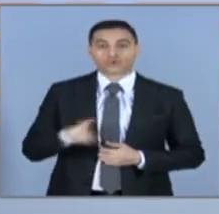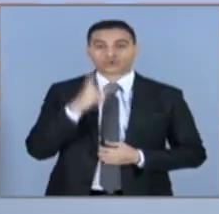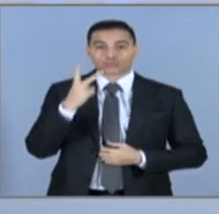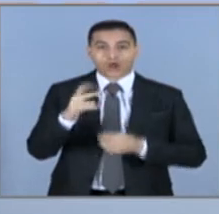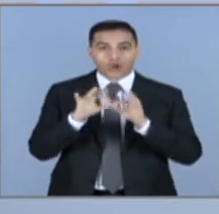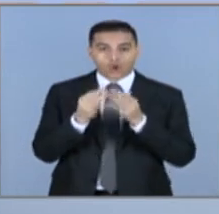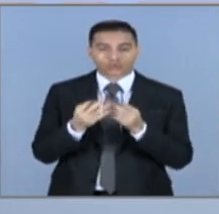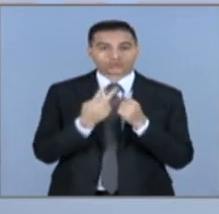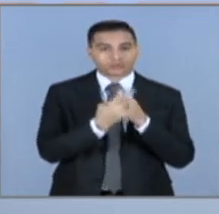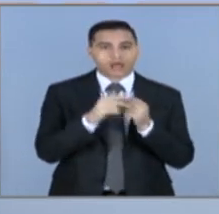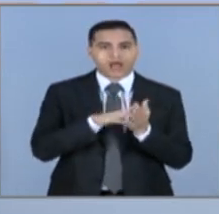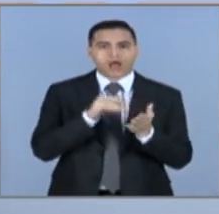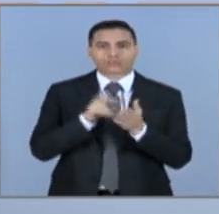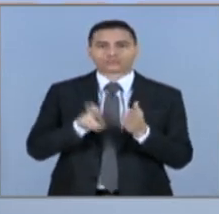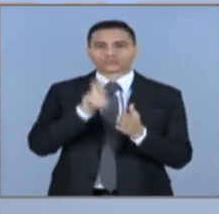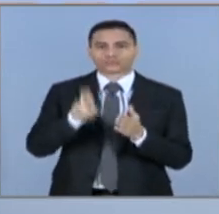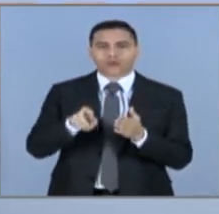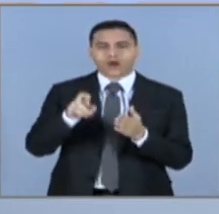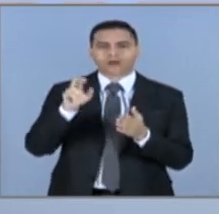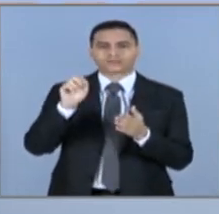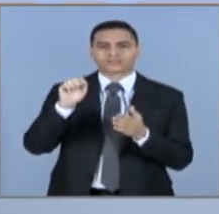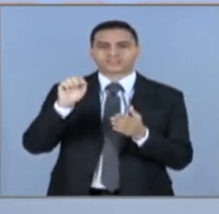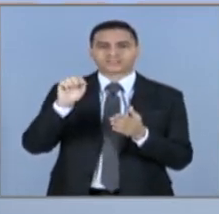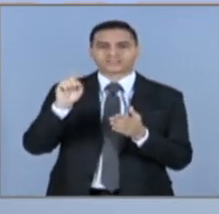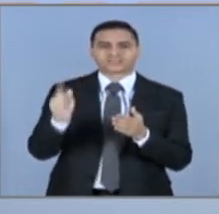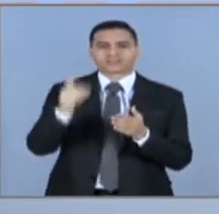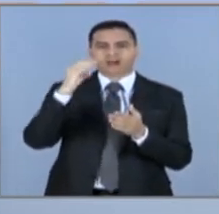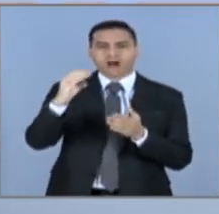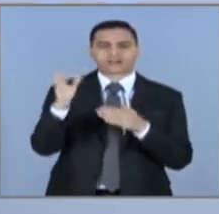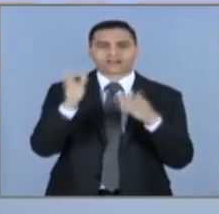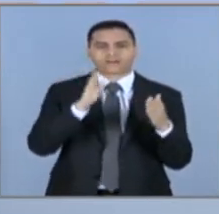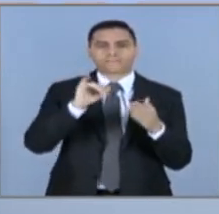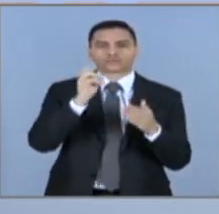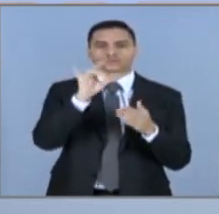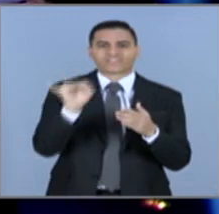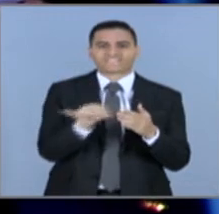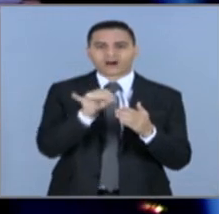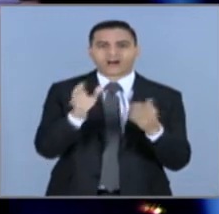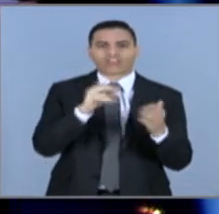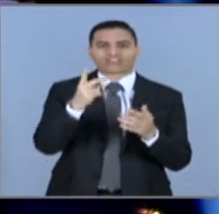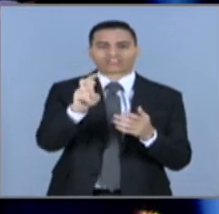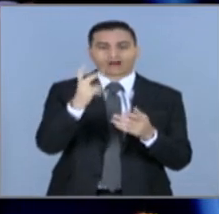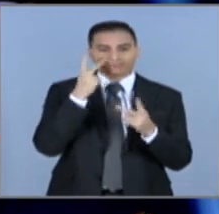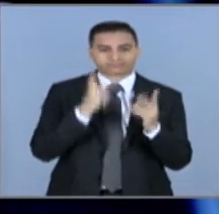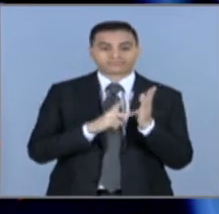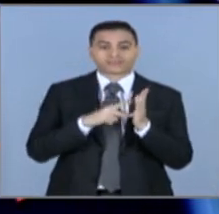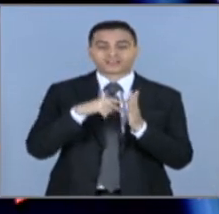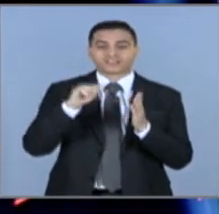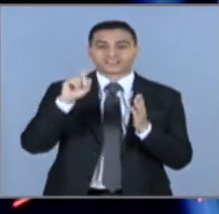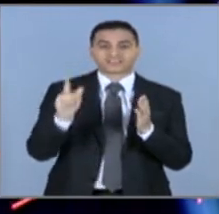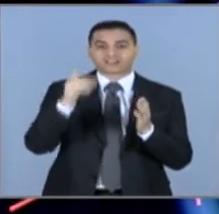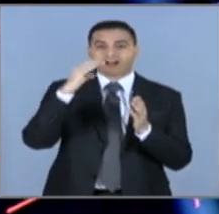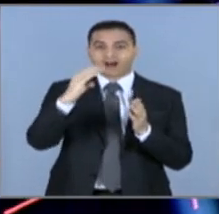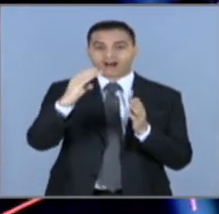سؤالين لكل عيلة، وأول سؤال سراج مصطفى طه. اتفضل يا سراج. شوف سراج